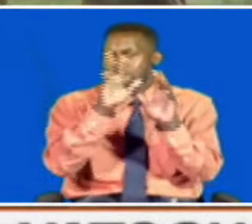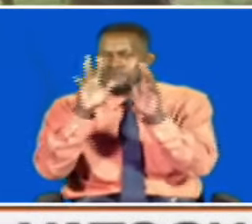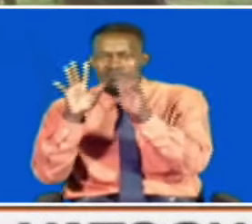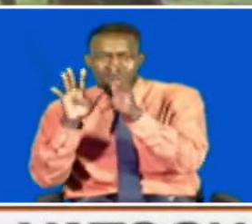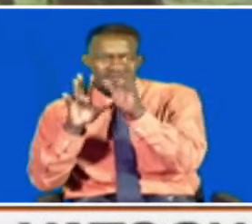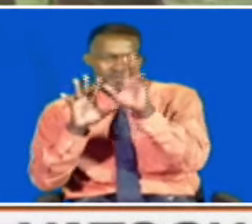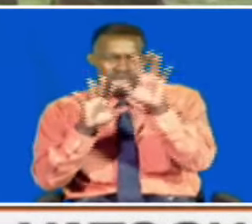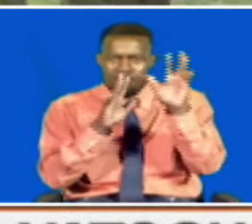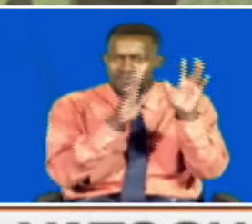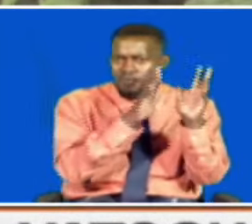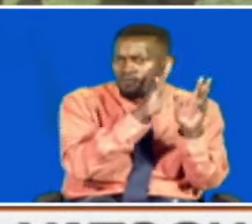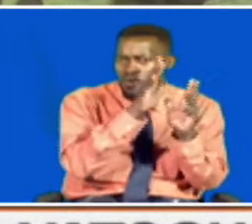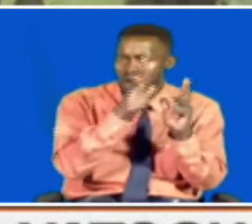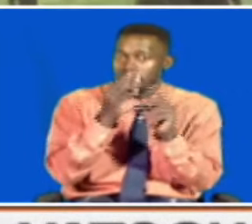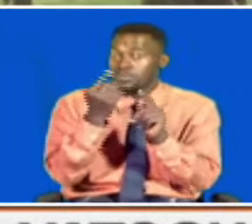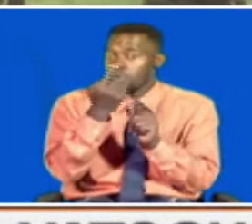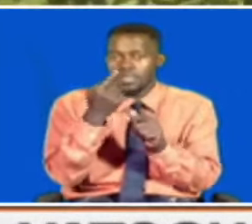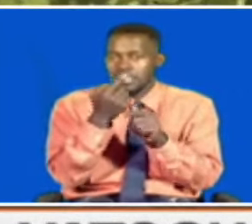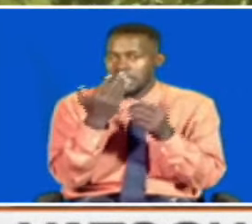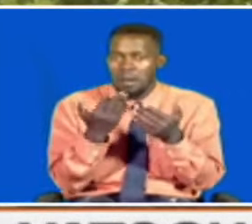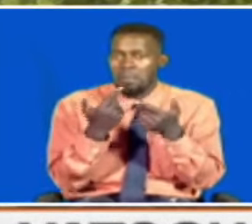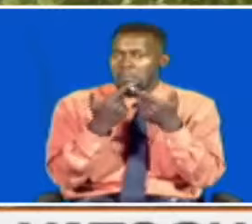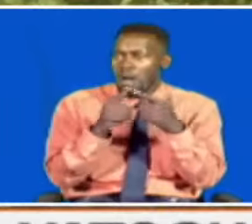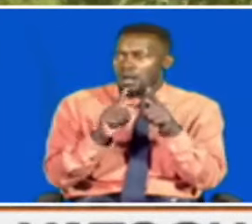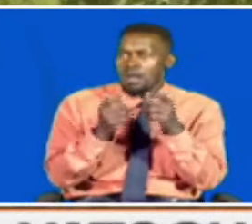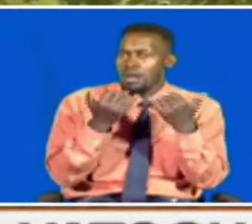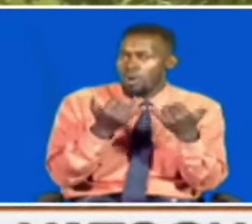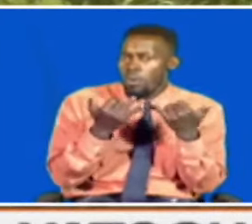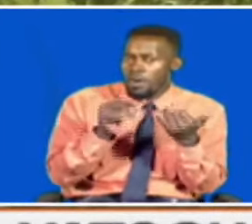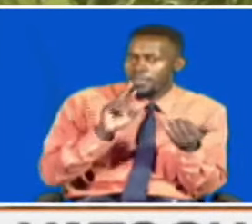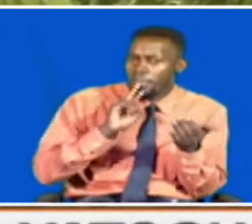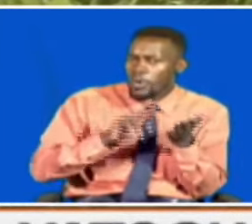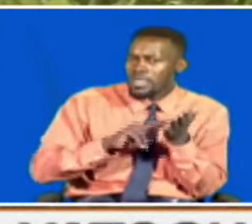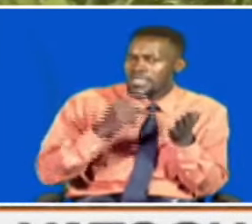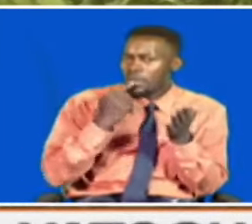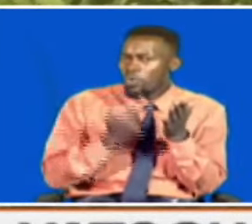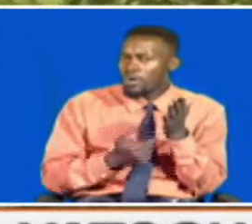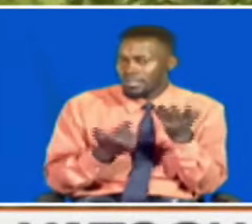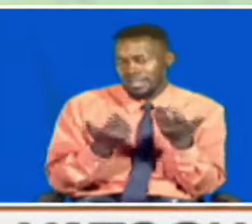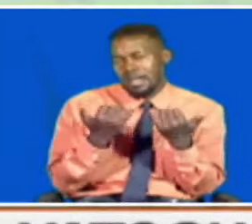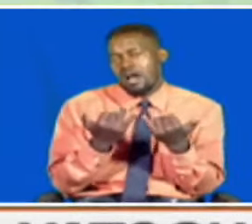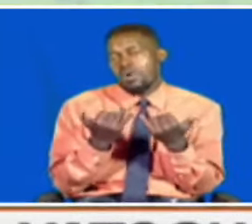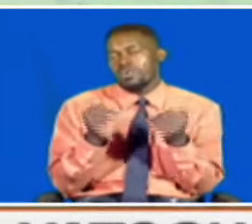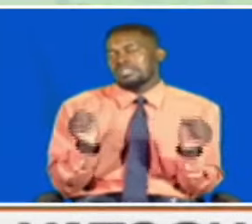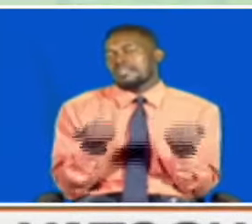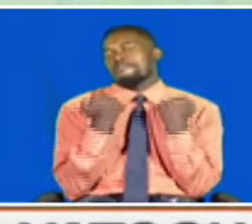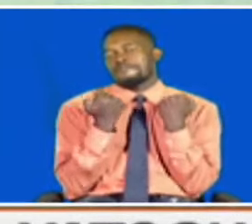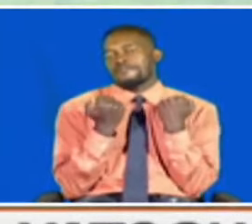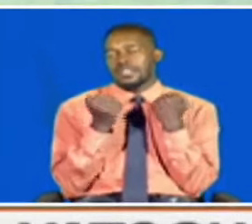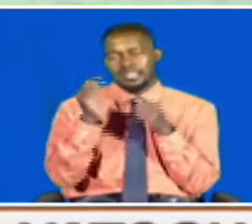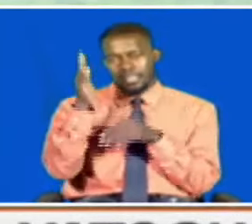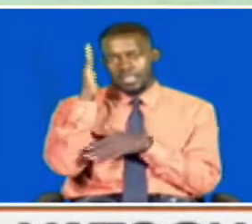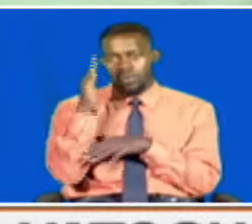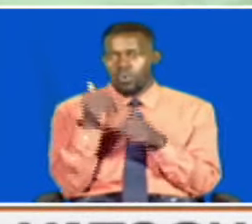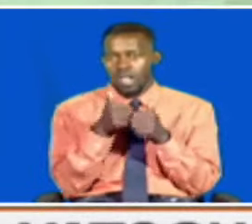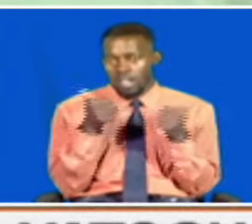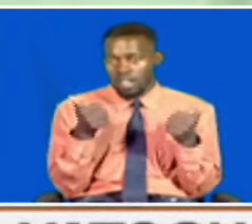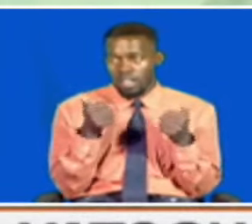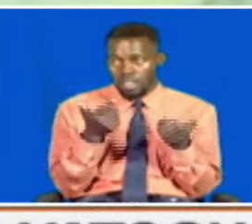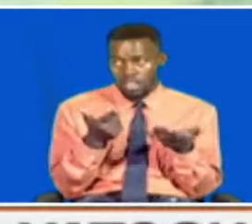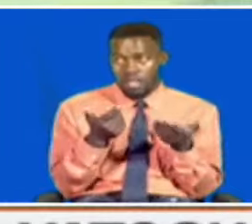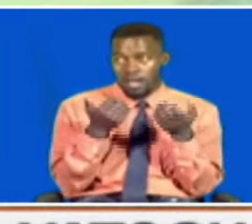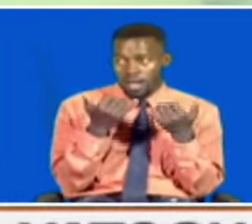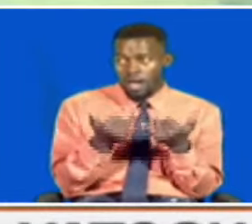uhalifu, wakazi wanasema kuwa usalama umerejea eneo hili la Arabal. Tai, kwa sababu security imerudi